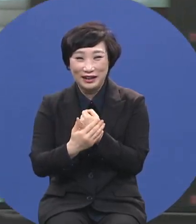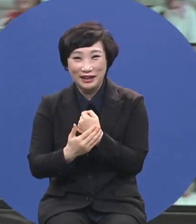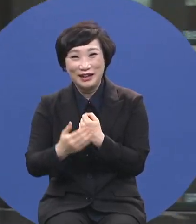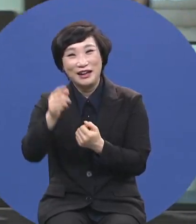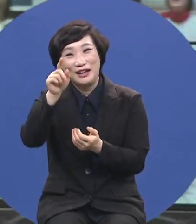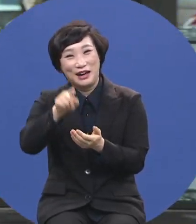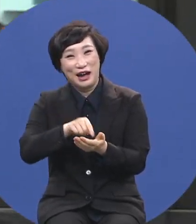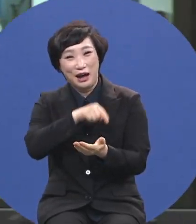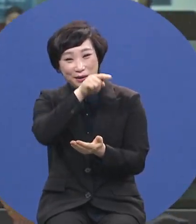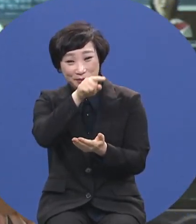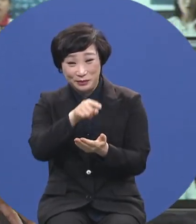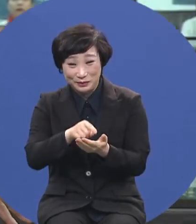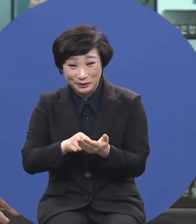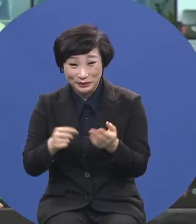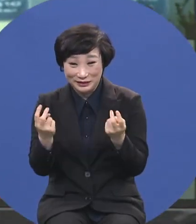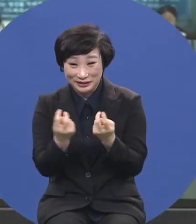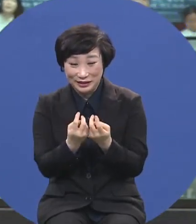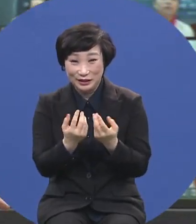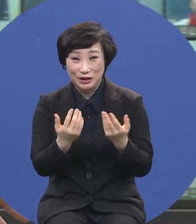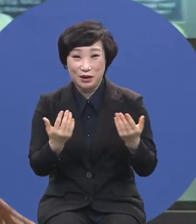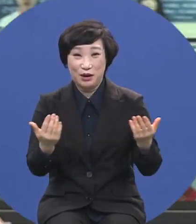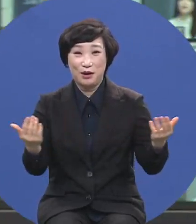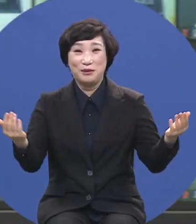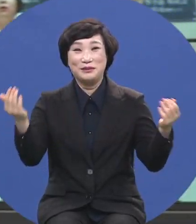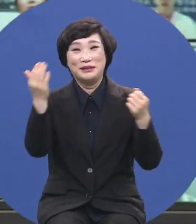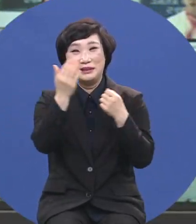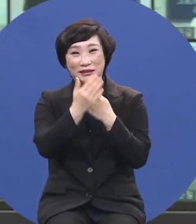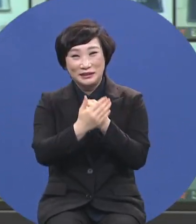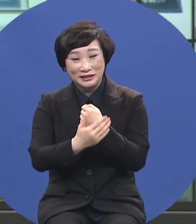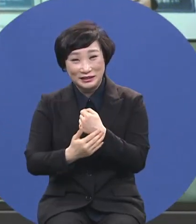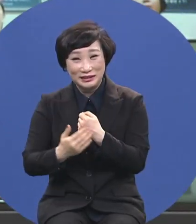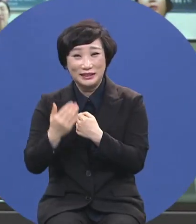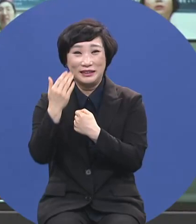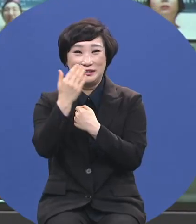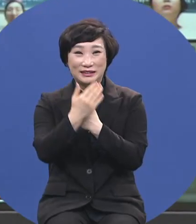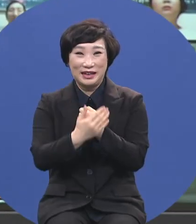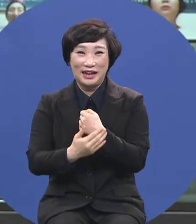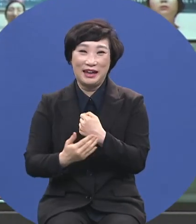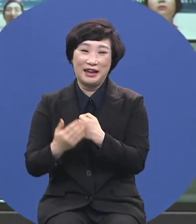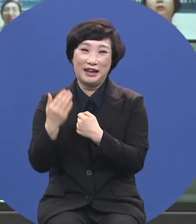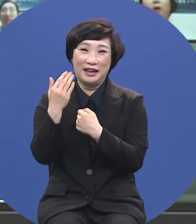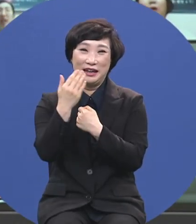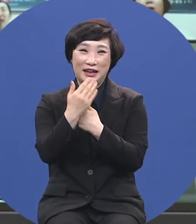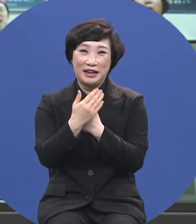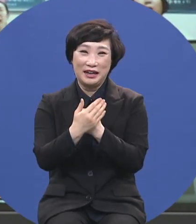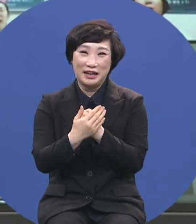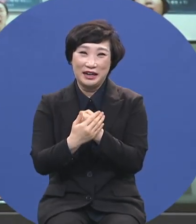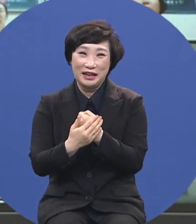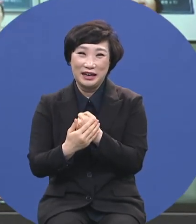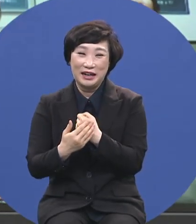은혜, 갚을 길 없는 은혜,